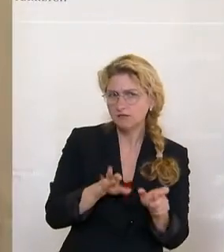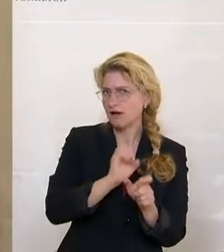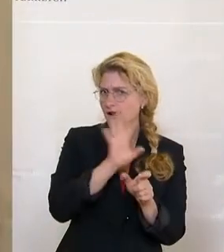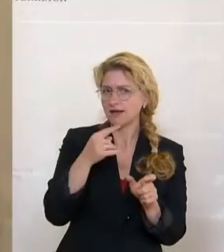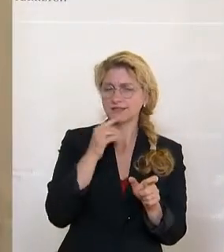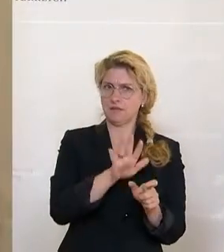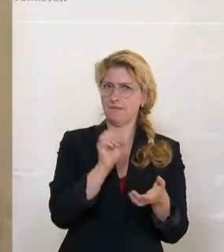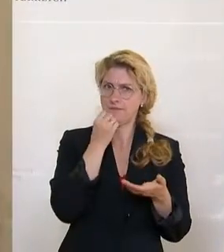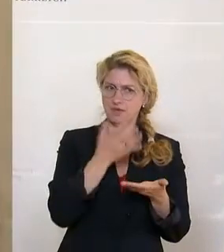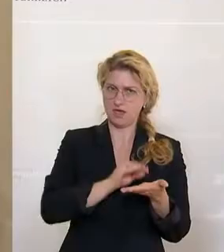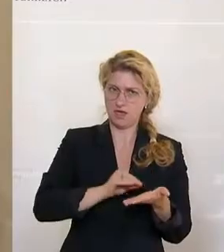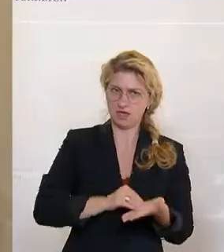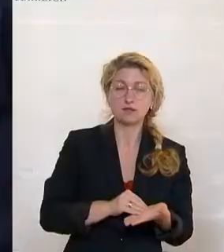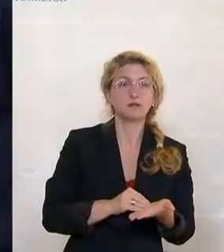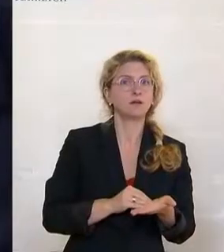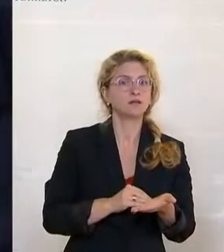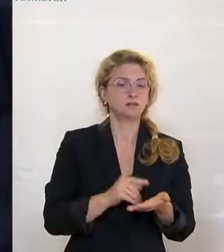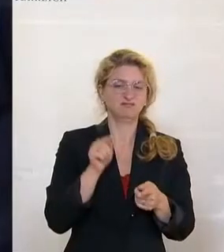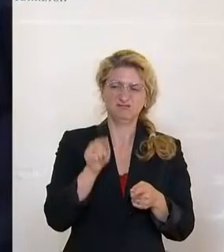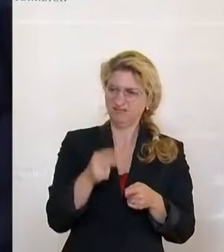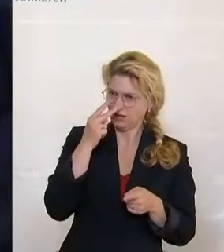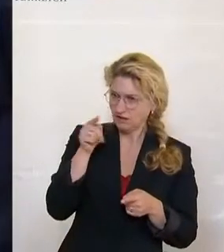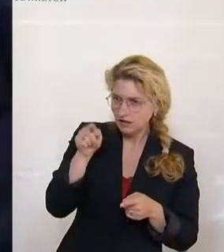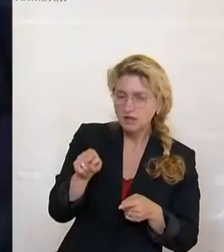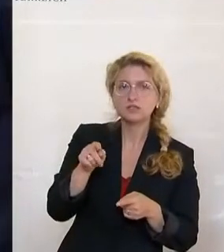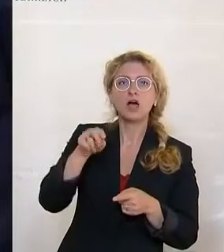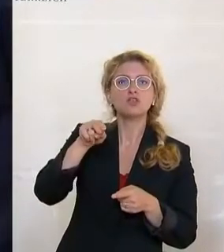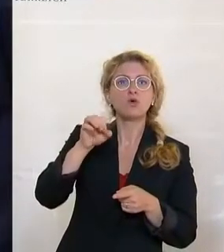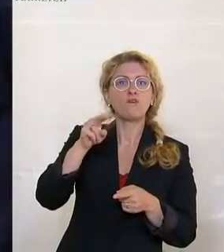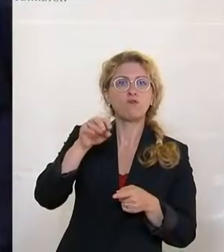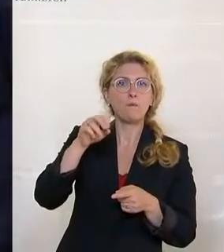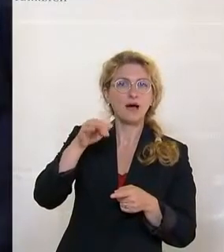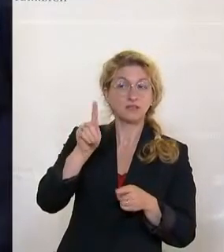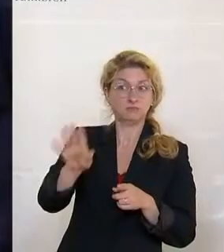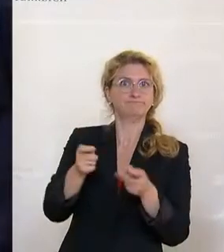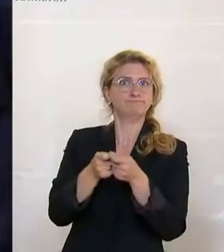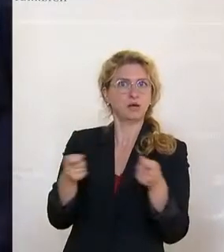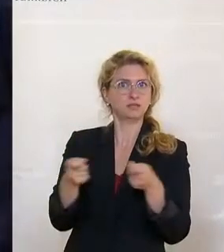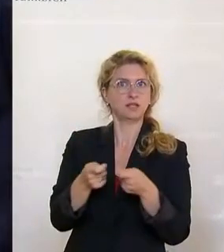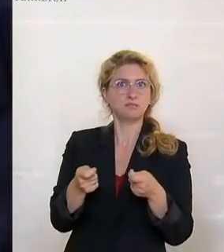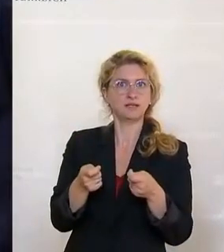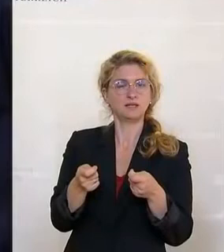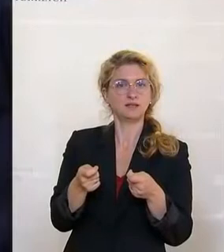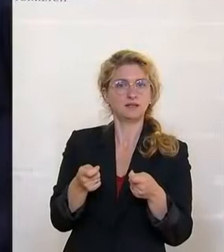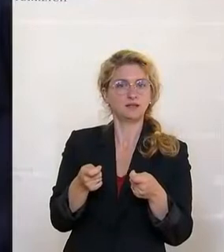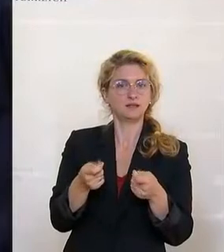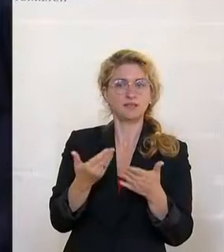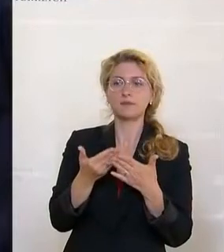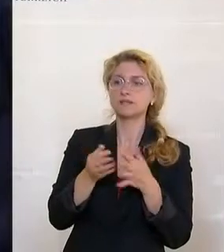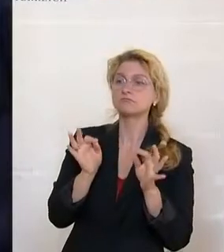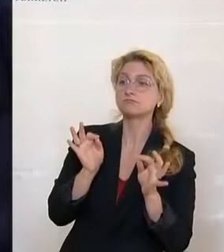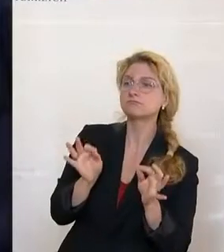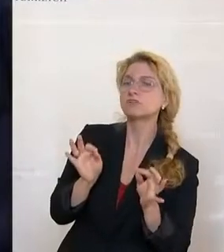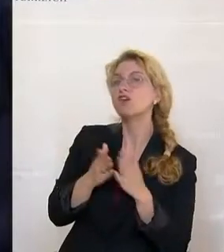seinem Bericht, dass er das als Maßnahme der Novomatik sieht, um hier die Situation günstig zu stimmen im Fall, dass man Interesse hat